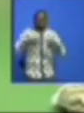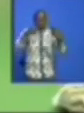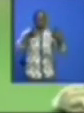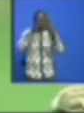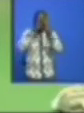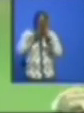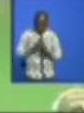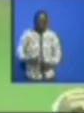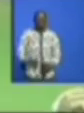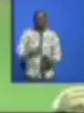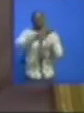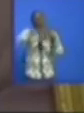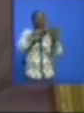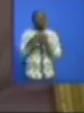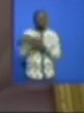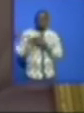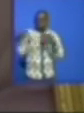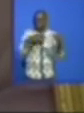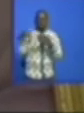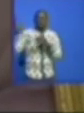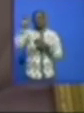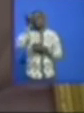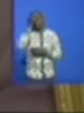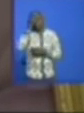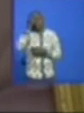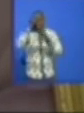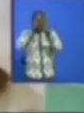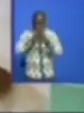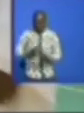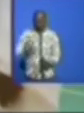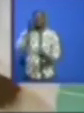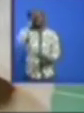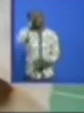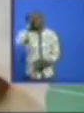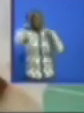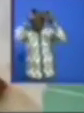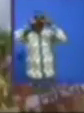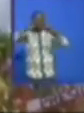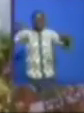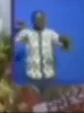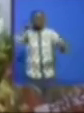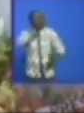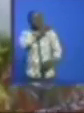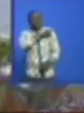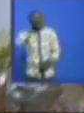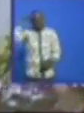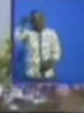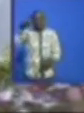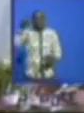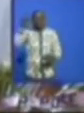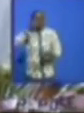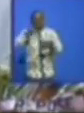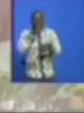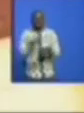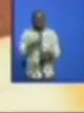aura été de tous les combats politiques. Des hommages qui ont connu la présence des présidents Condé de la Guinée, Issoufou du Niger et bien